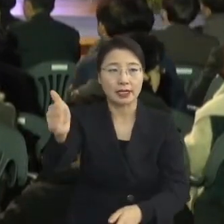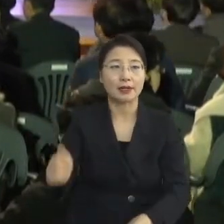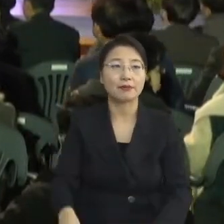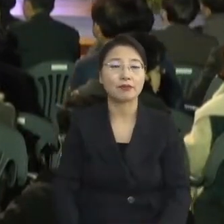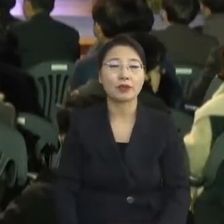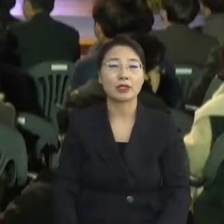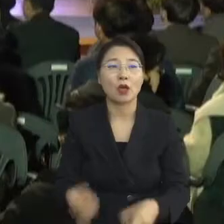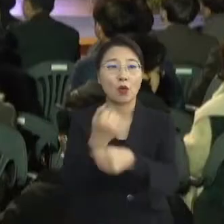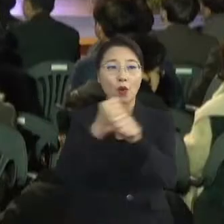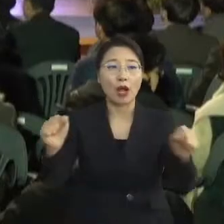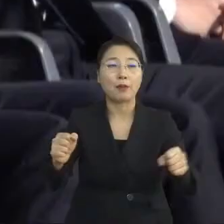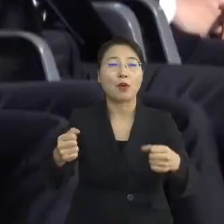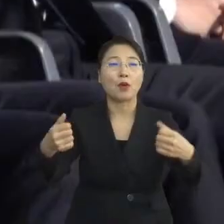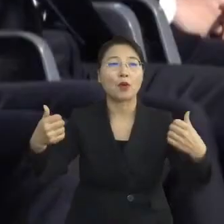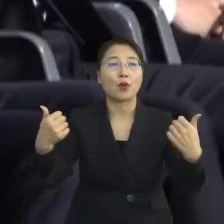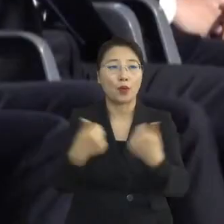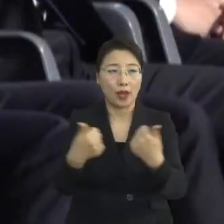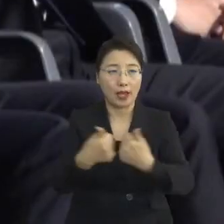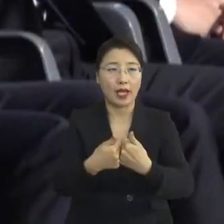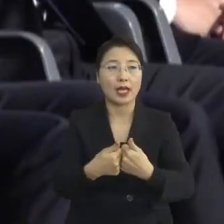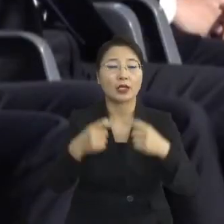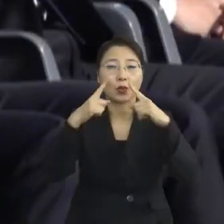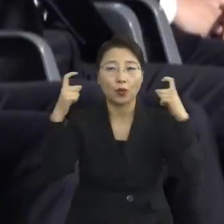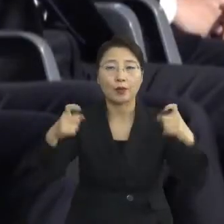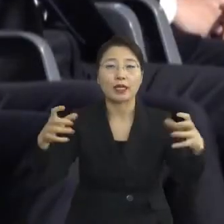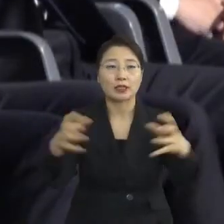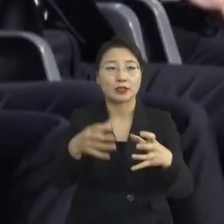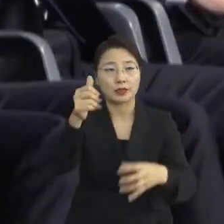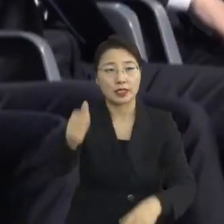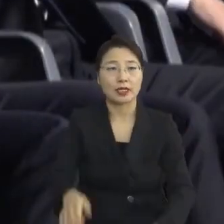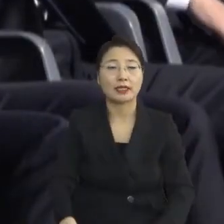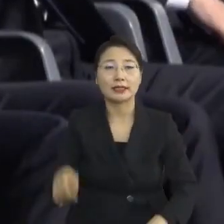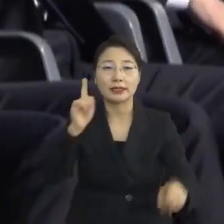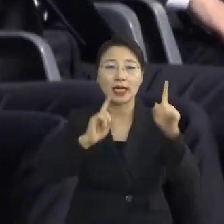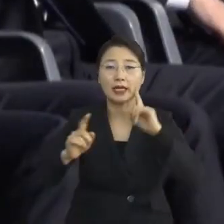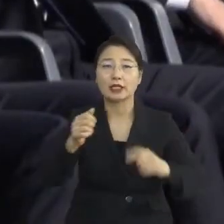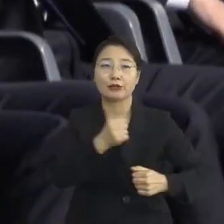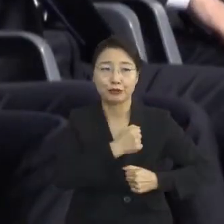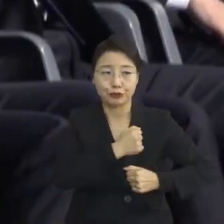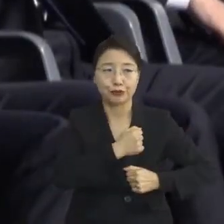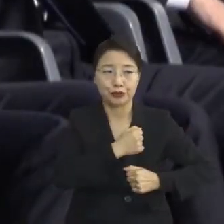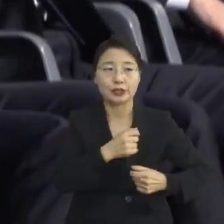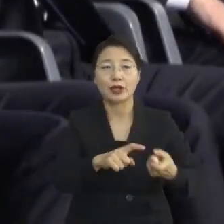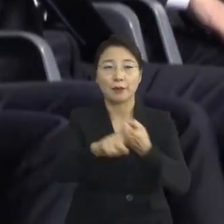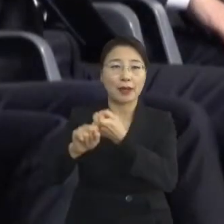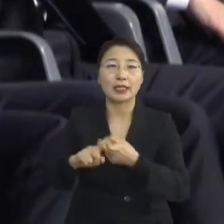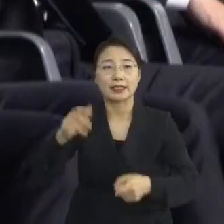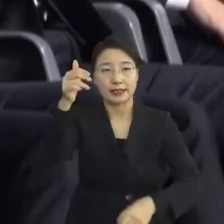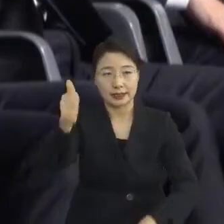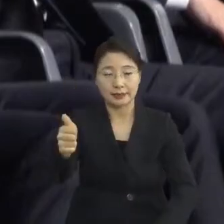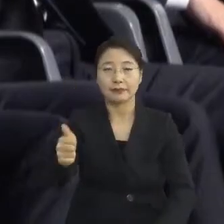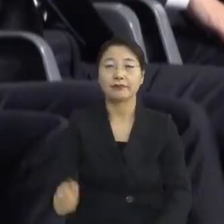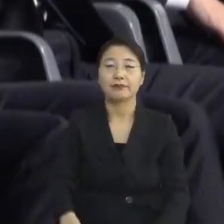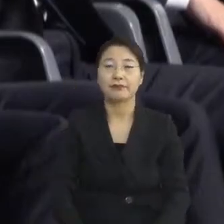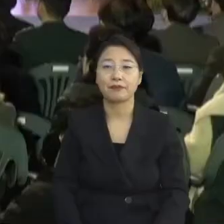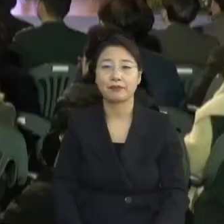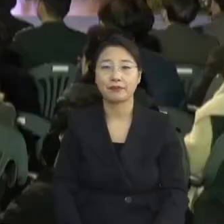광복회 동대문구지회 차병철 회장님, 상위군경회 동대문구지회 유명선 회장님,